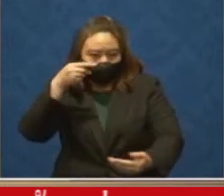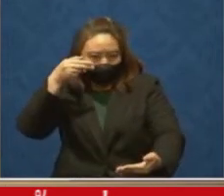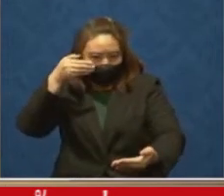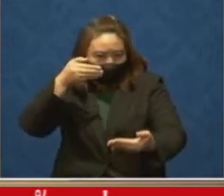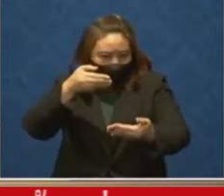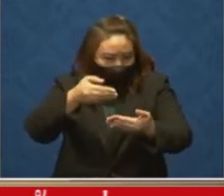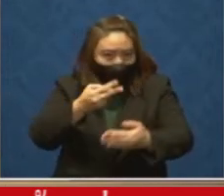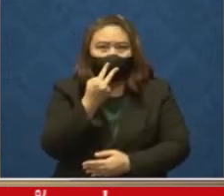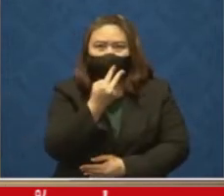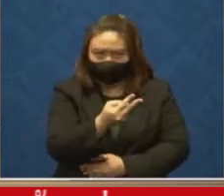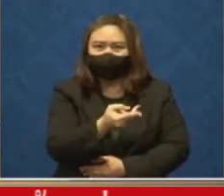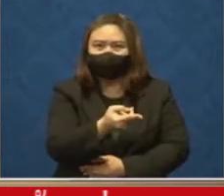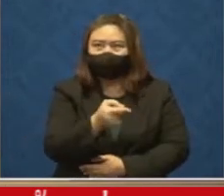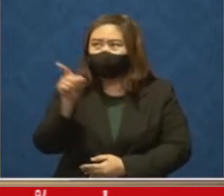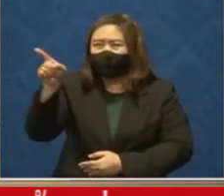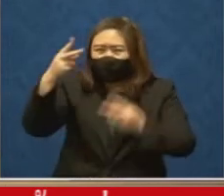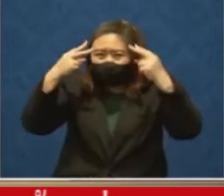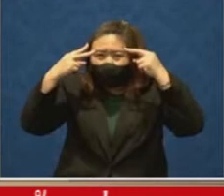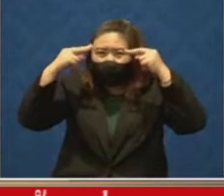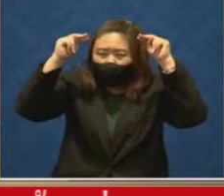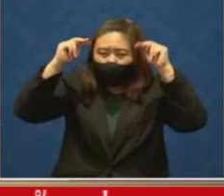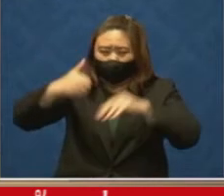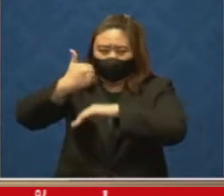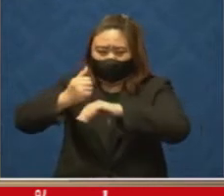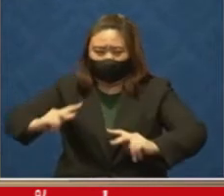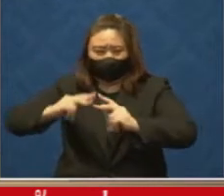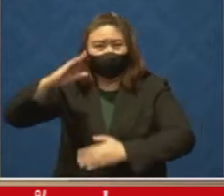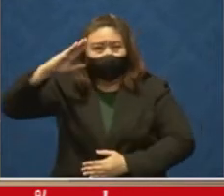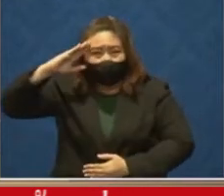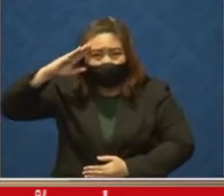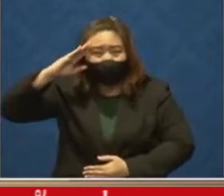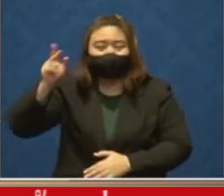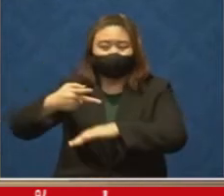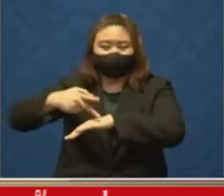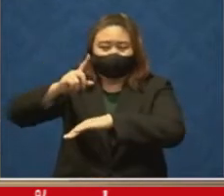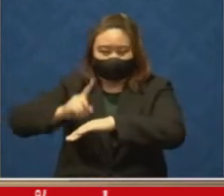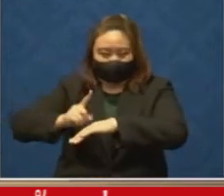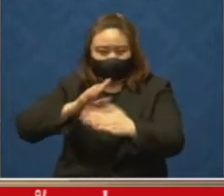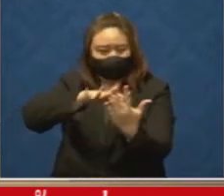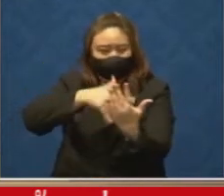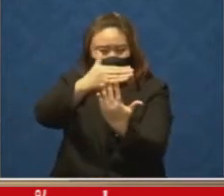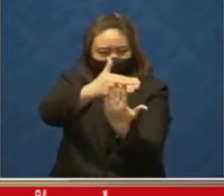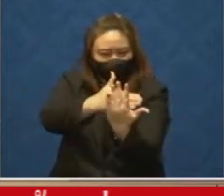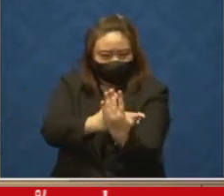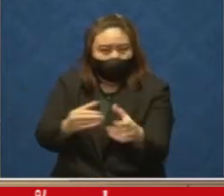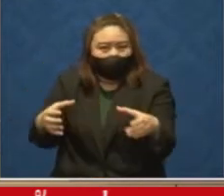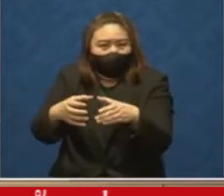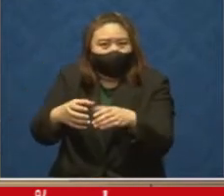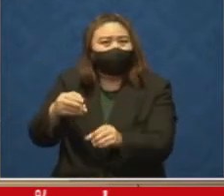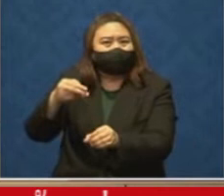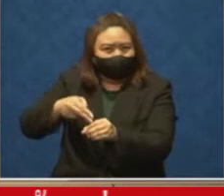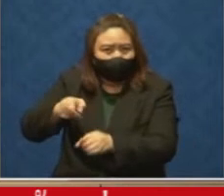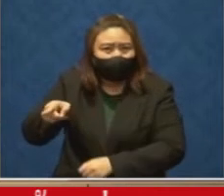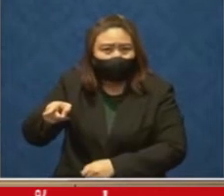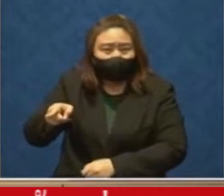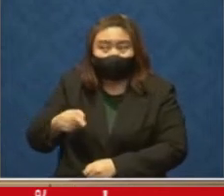เหขนาดนี้ผลเอกประยุต เป็นถึนายกมตรี เป็ลนตรีกระหมผม เป็นถึงประทานนโยบายผลางาน